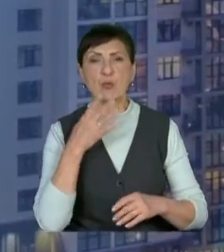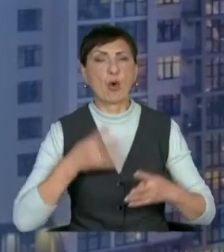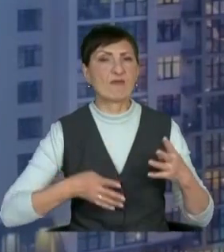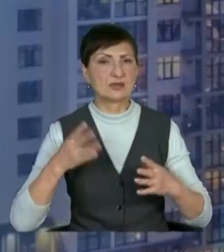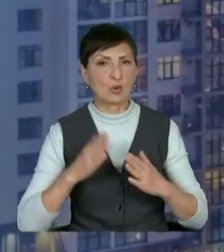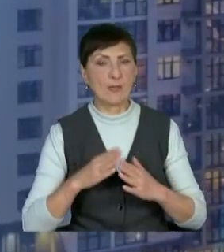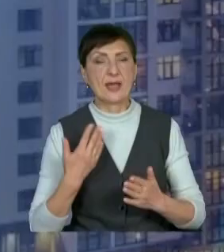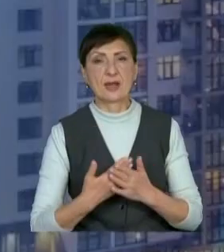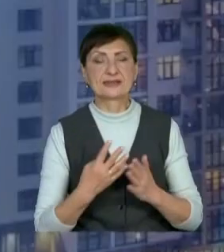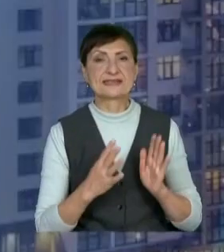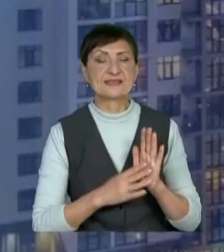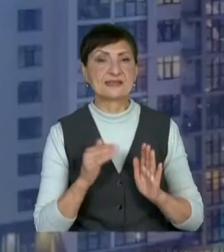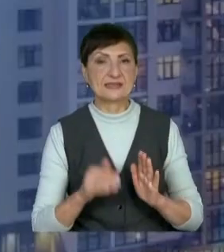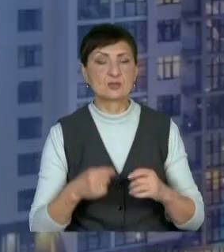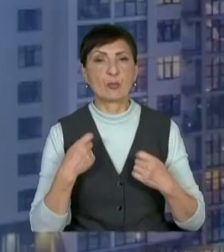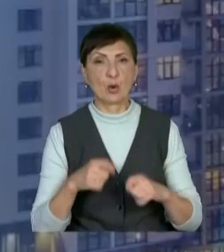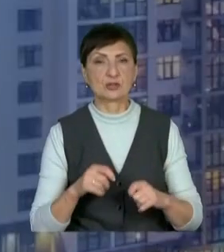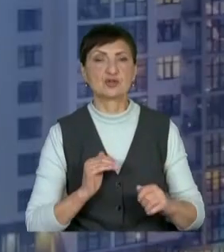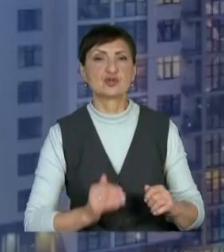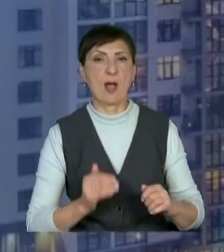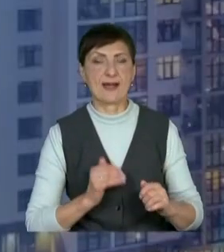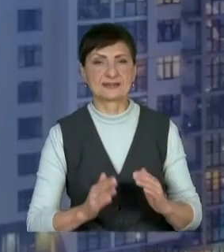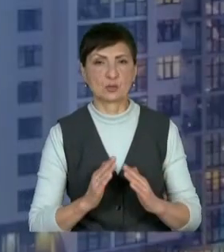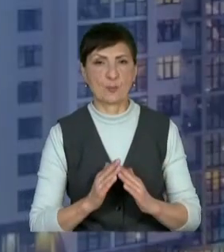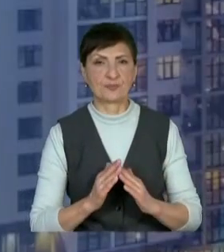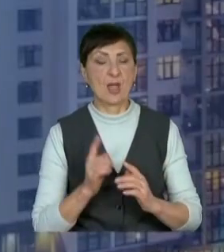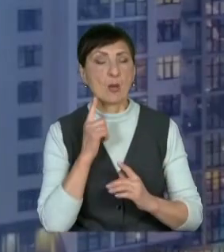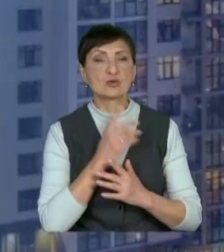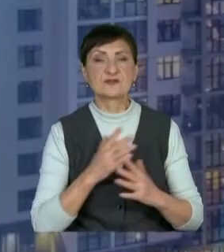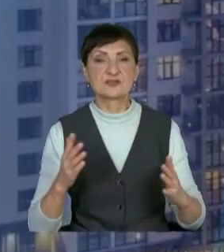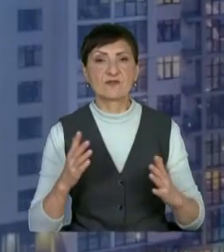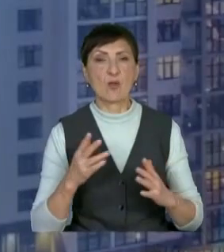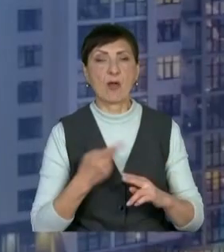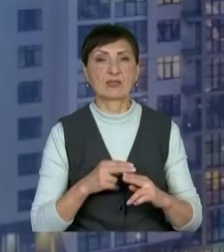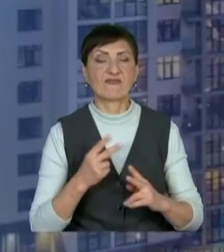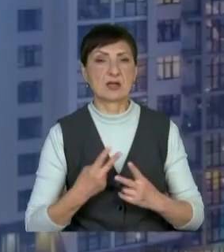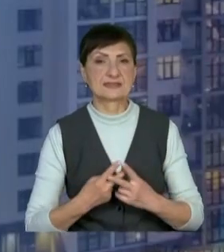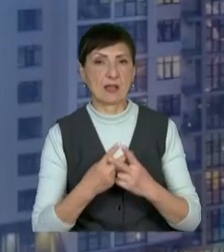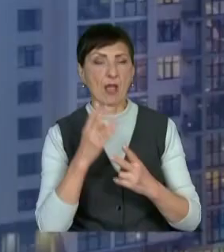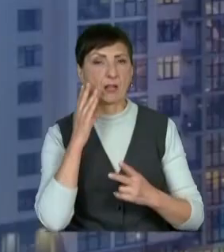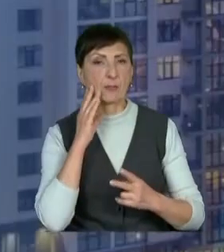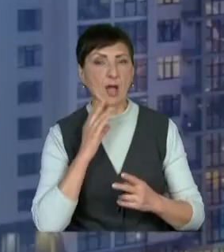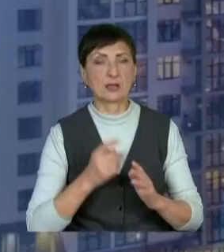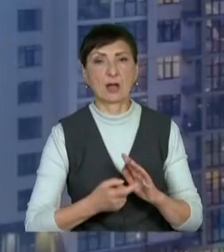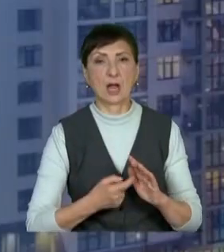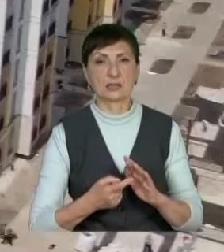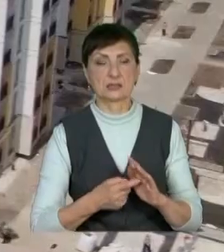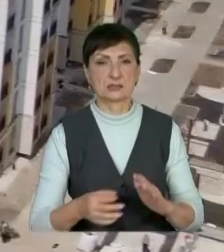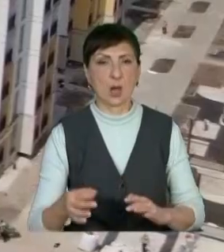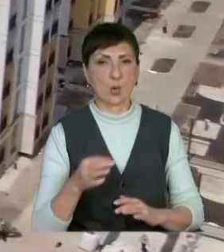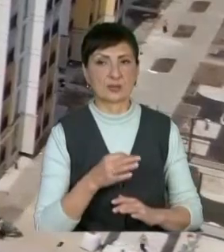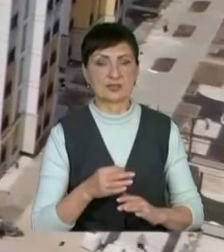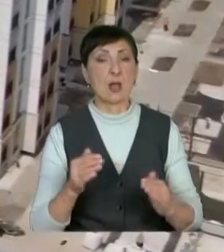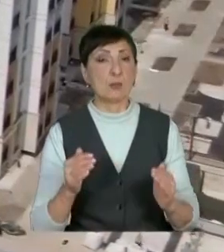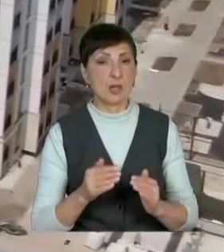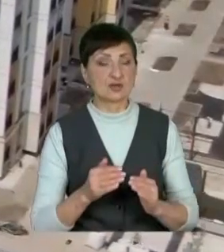домах и порядка 9 тысяч продано частного жилья. Больше всего сделок совершено в Астане, Алматы и Карагандинской области.